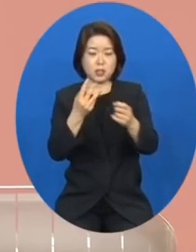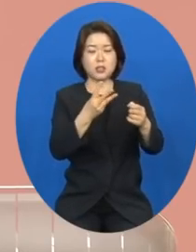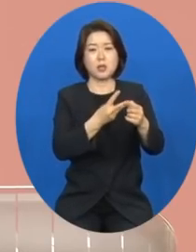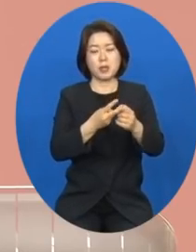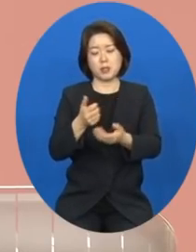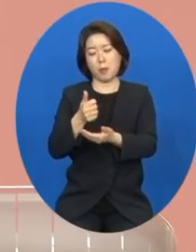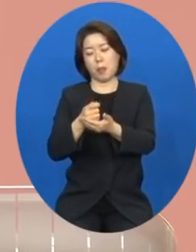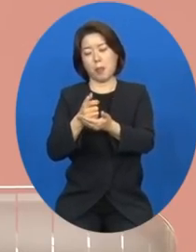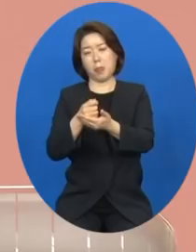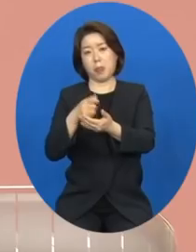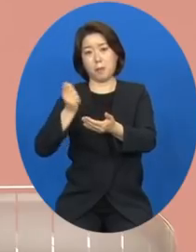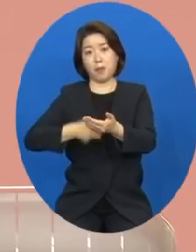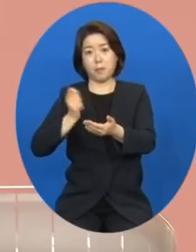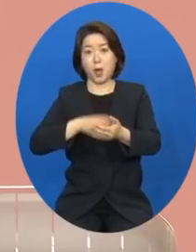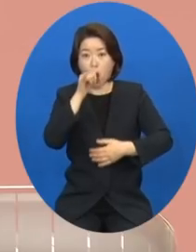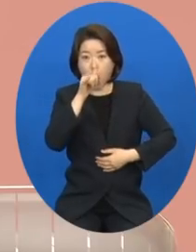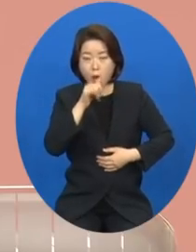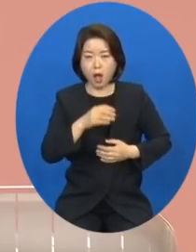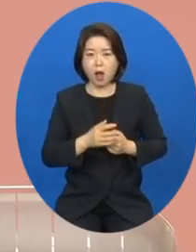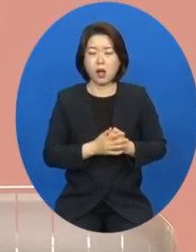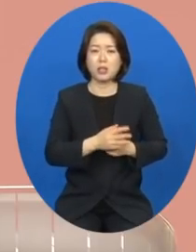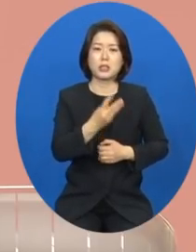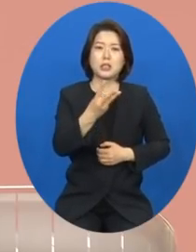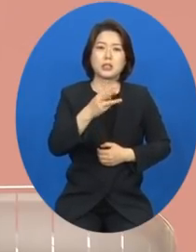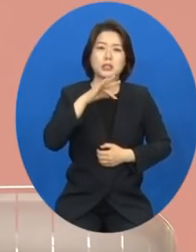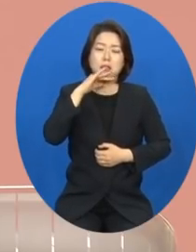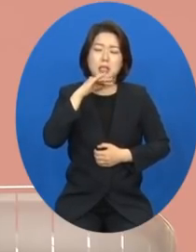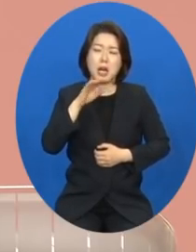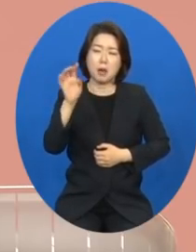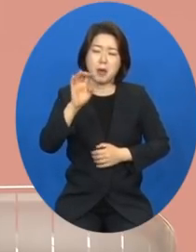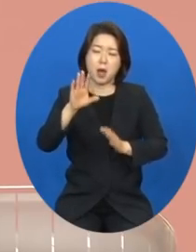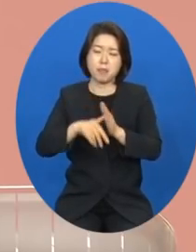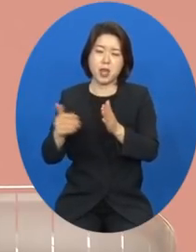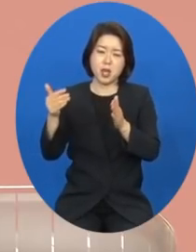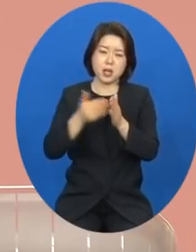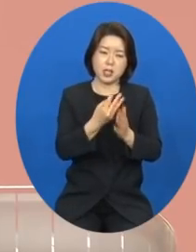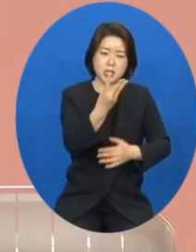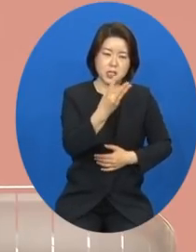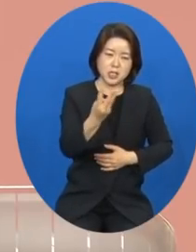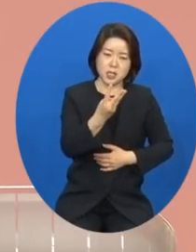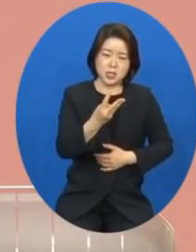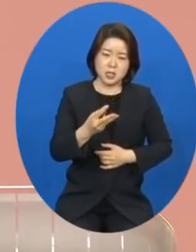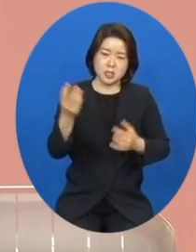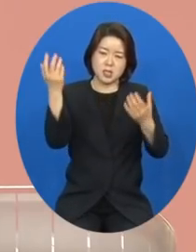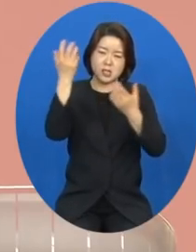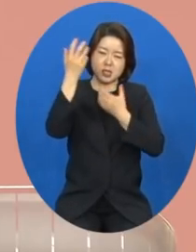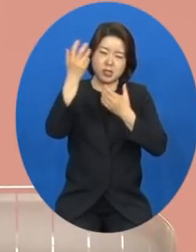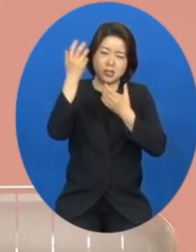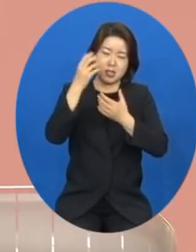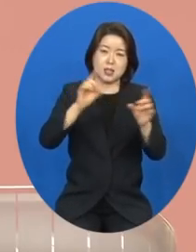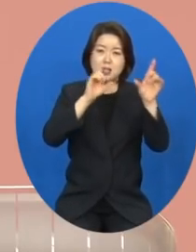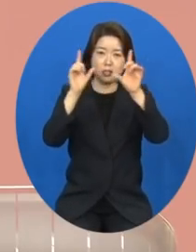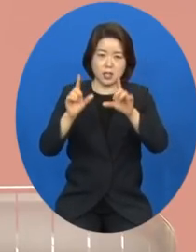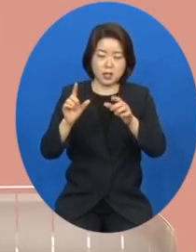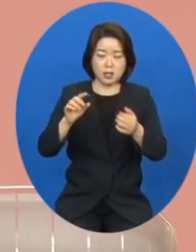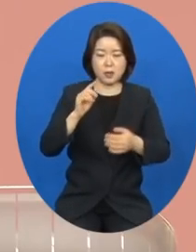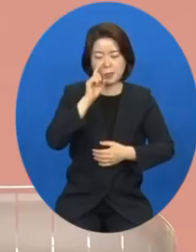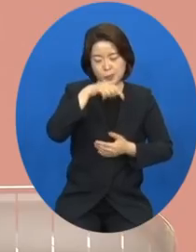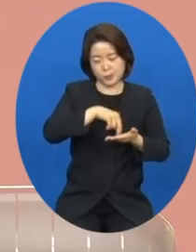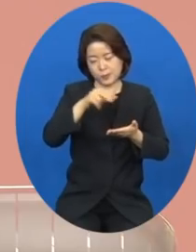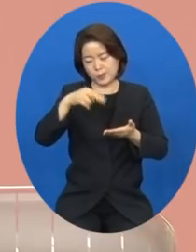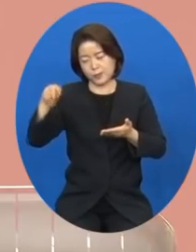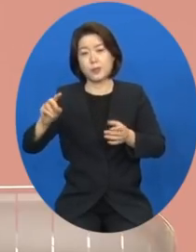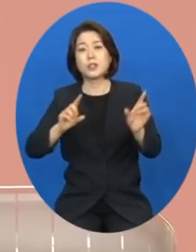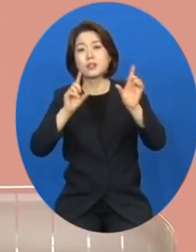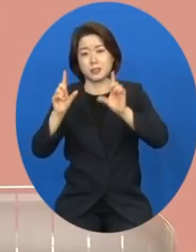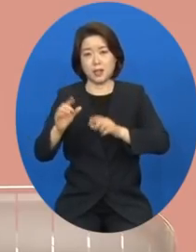세가지를 젊은 시절이 40살까지 깨 에서 이 세가지 빠져 사는 겁니다 방탕한 삶을 살게 된